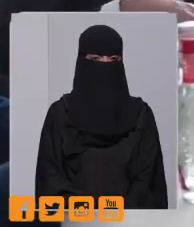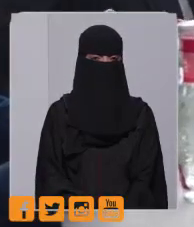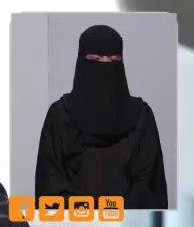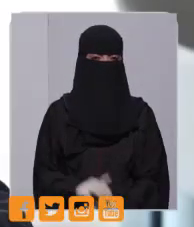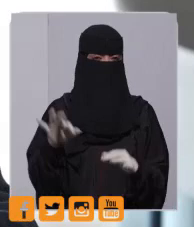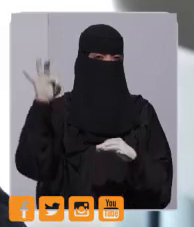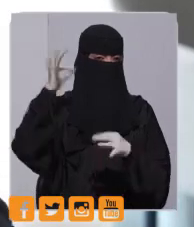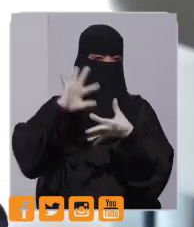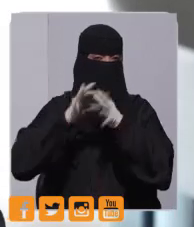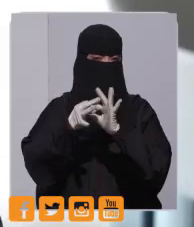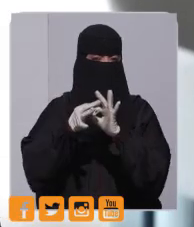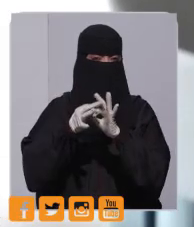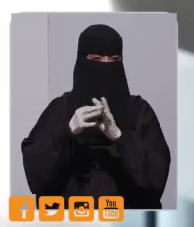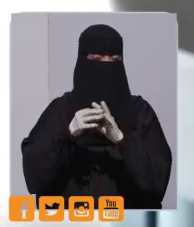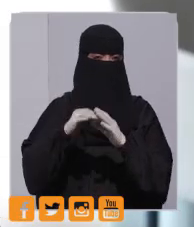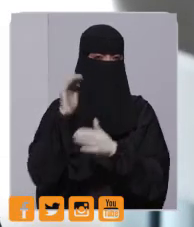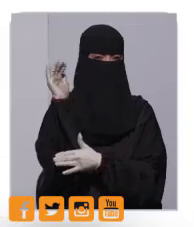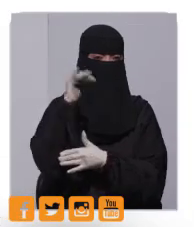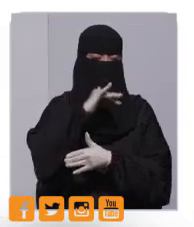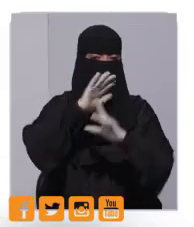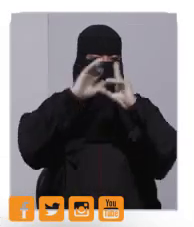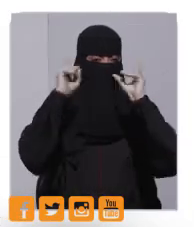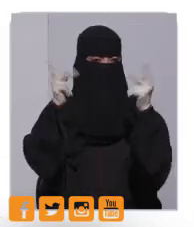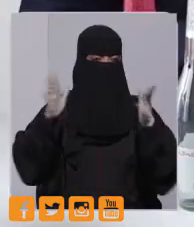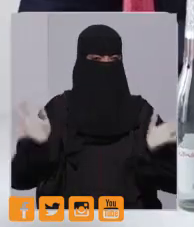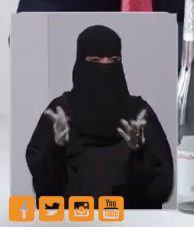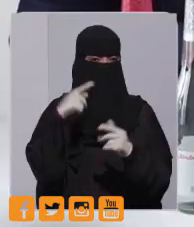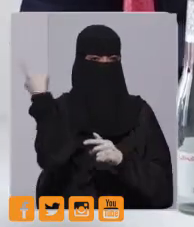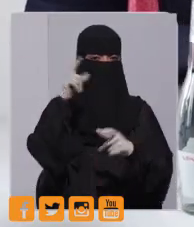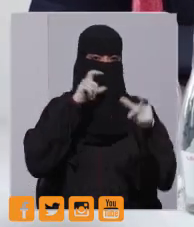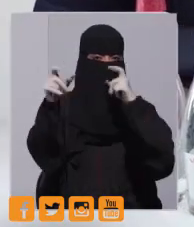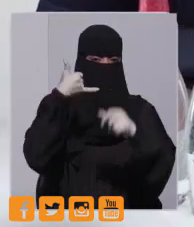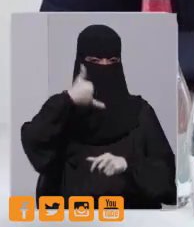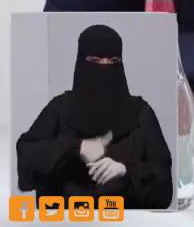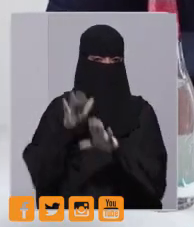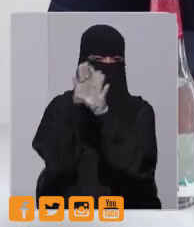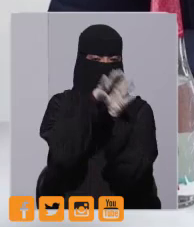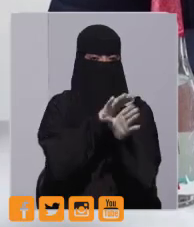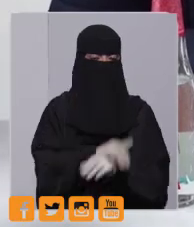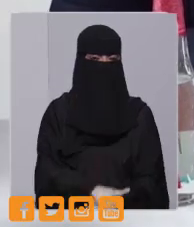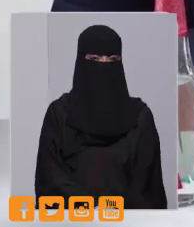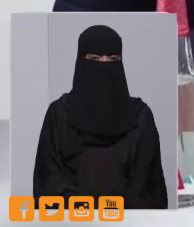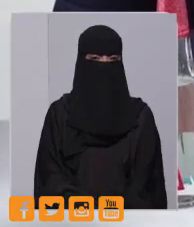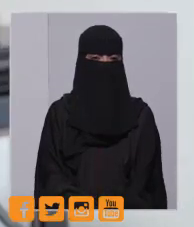رئيس الوزراء يعرب عن تقديره للدوري الحيوي للبنك الدولي في دعم اليمن